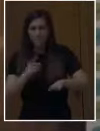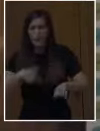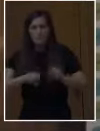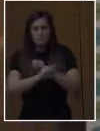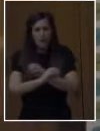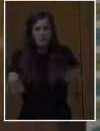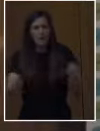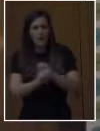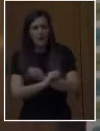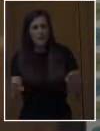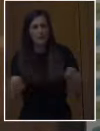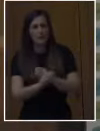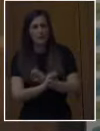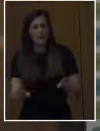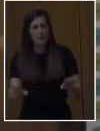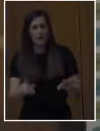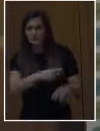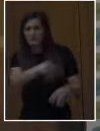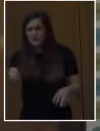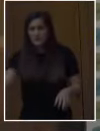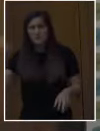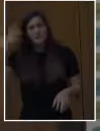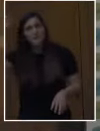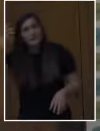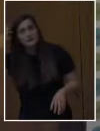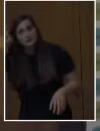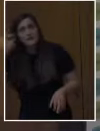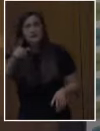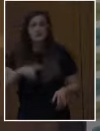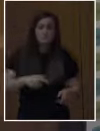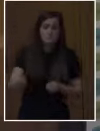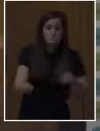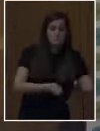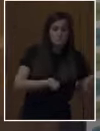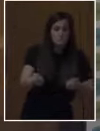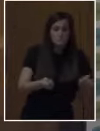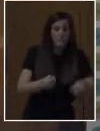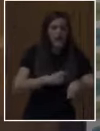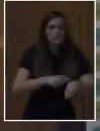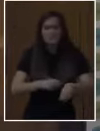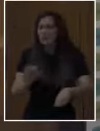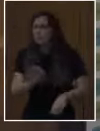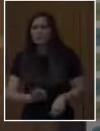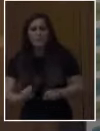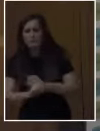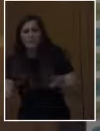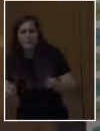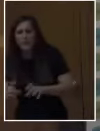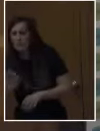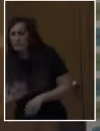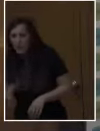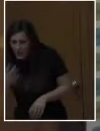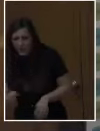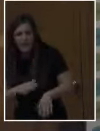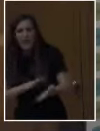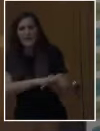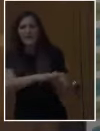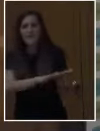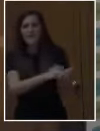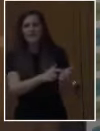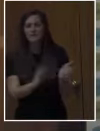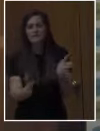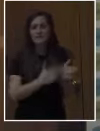φανταστείτε και πολύ περισσότερη από αυτή που μπορείτε να διαχειριστείτε βρίσκεται στην άκρη του χεριού σας, σε ένα τάμπλετ, σε ένα κινητό τηλέφωνο, σε